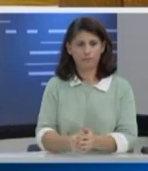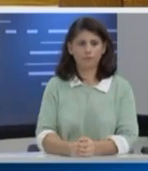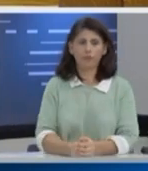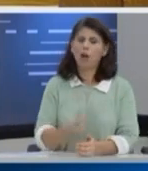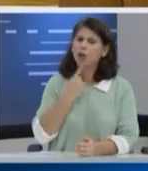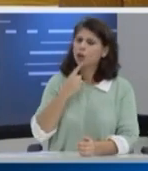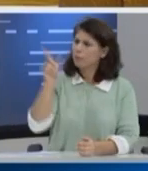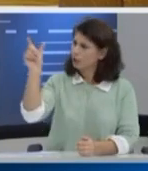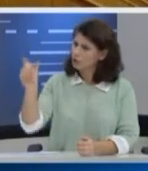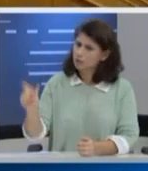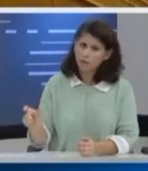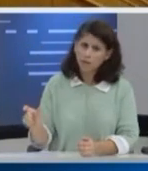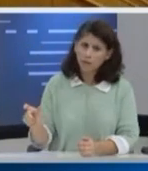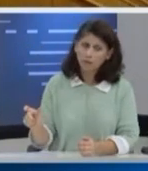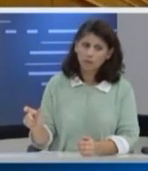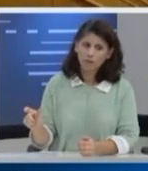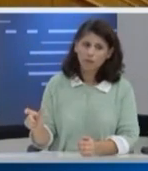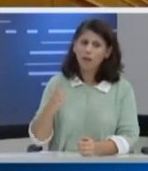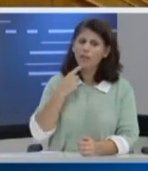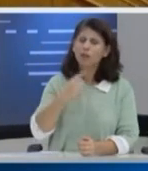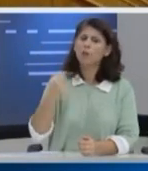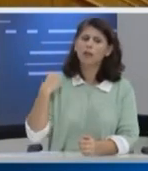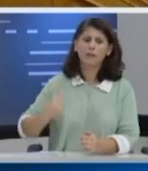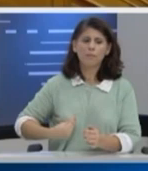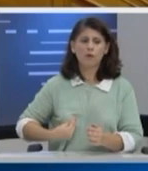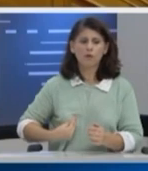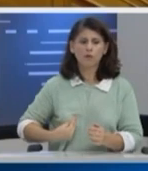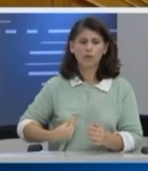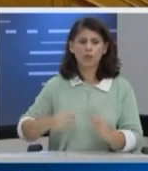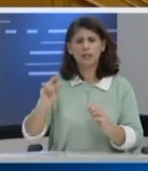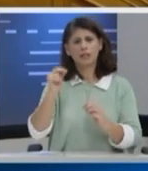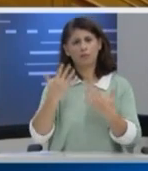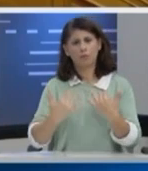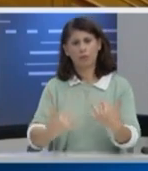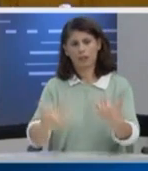Το είπα και στον ίδιο, θα το πω και δημόσια στην εθνική αντιπροσωπεία.